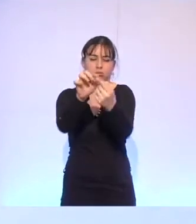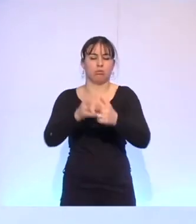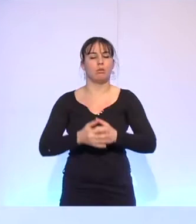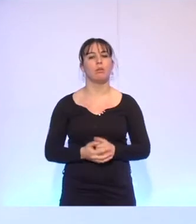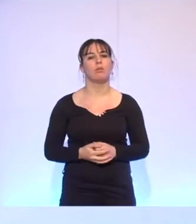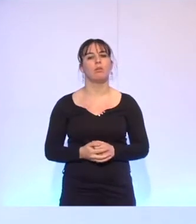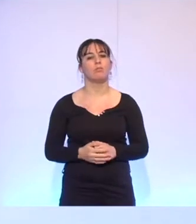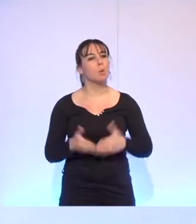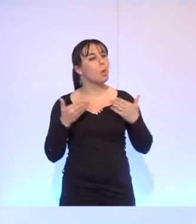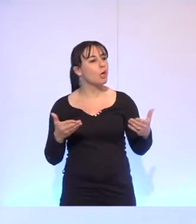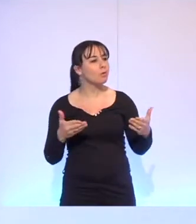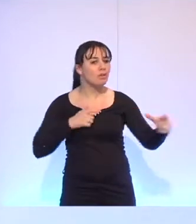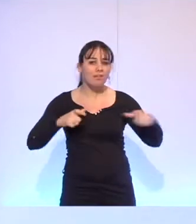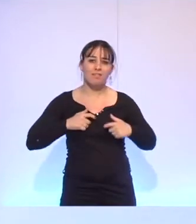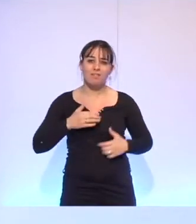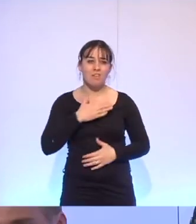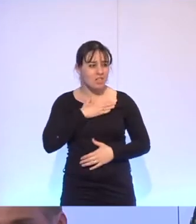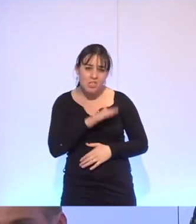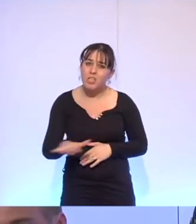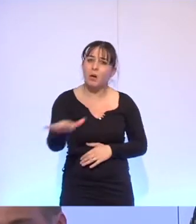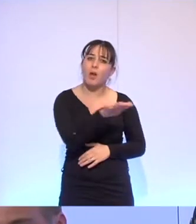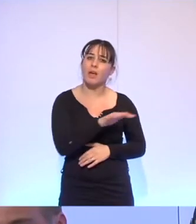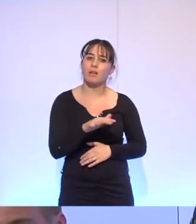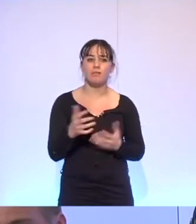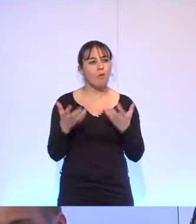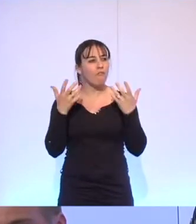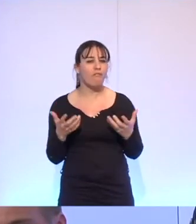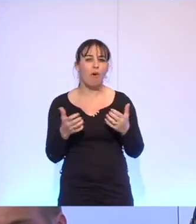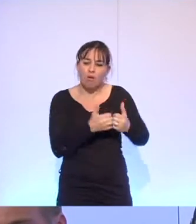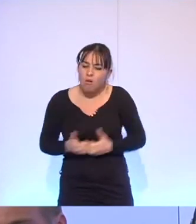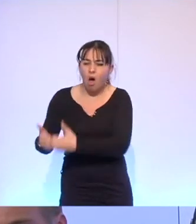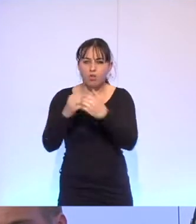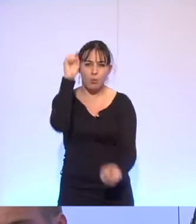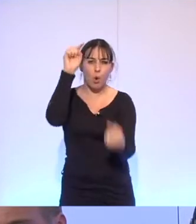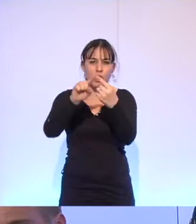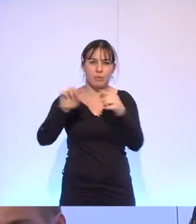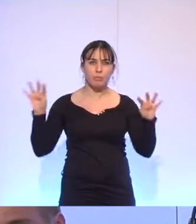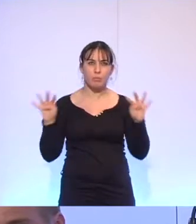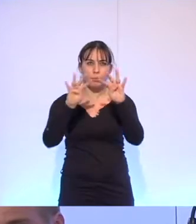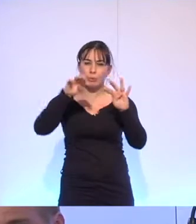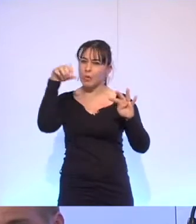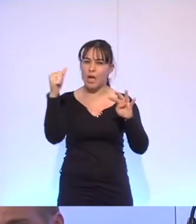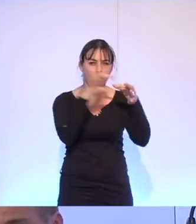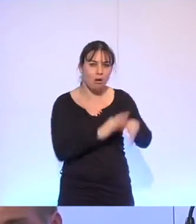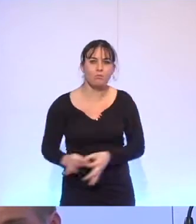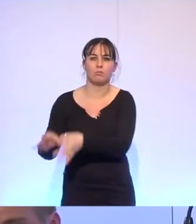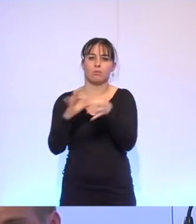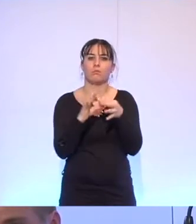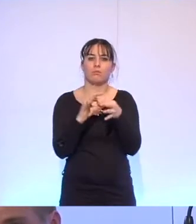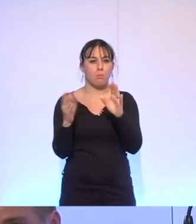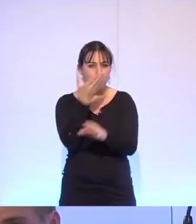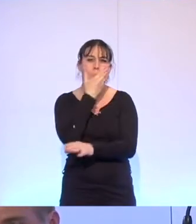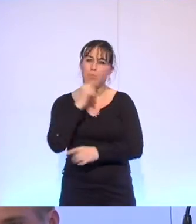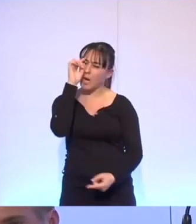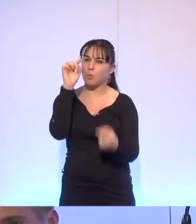Aujourd'hui, chers collègues, je souhaite que nous soyons tous soudés autour d'un même objectif, d'un bel objectif qui nous